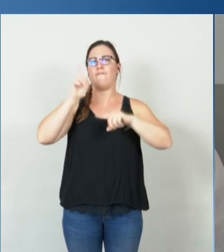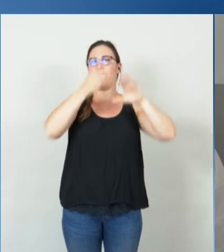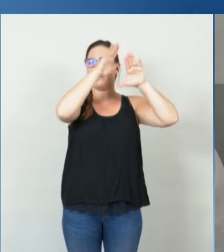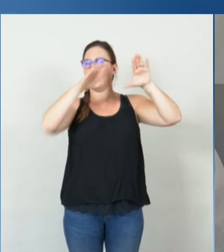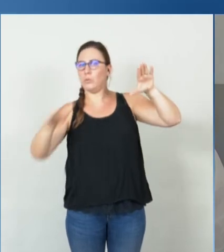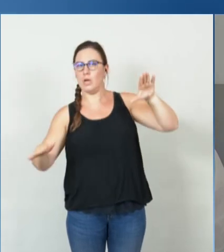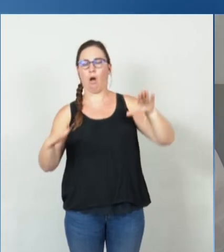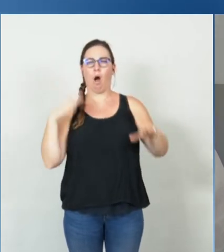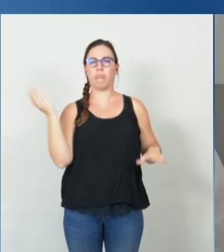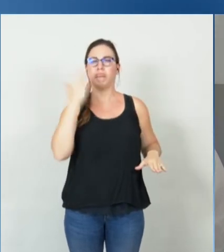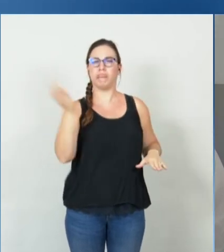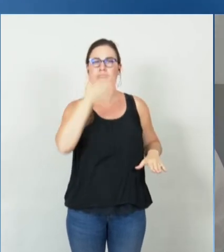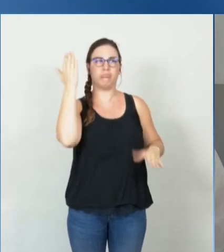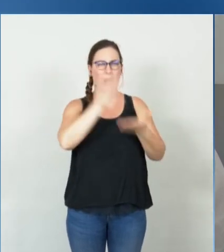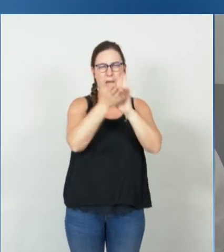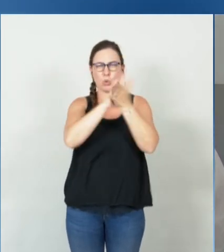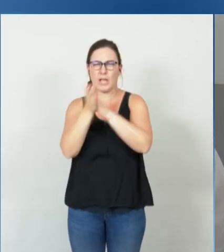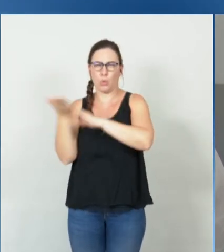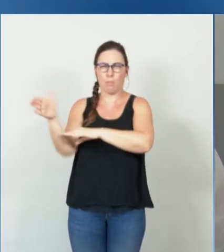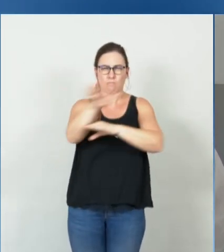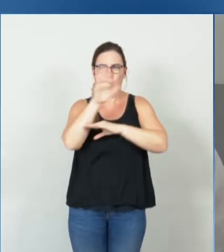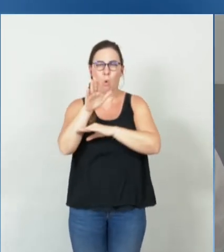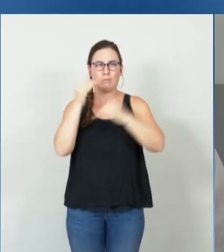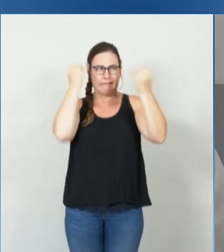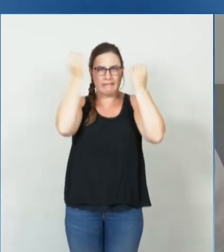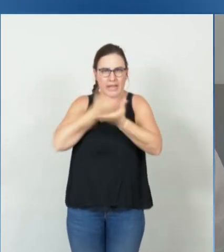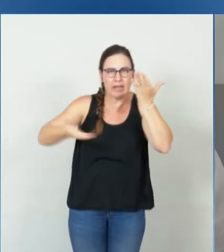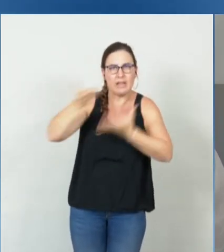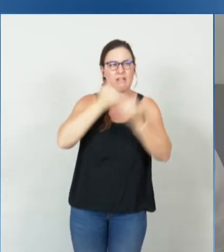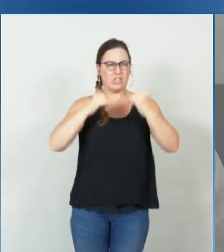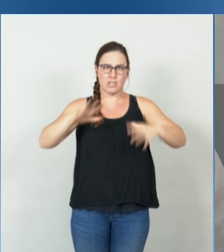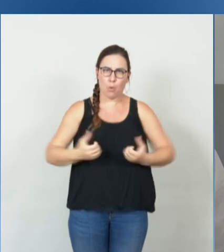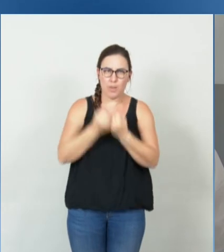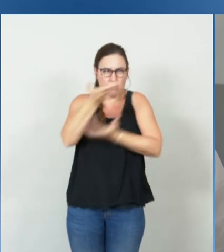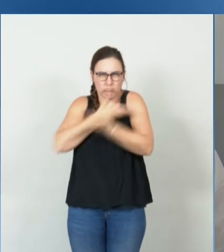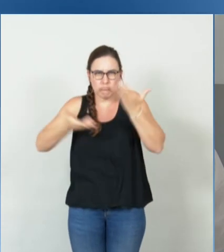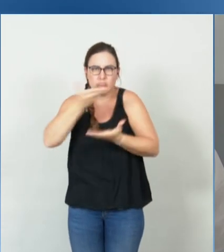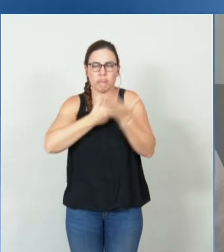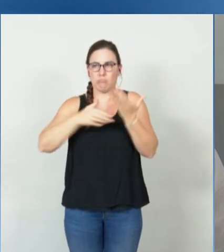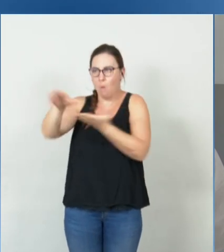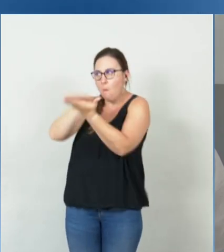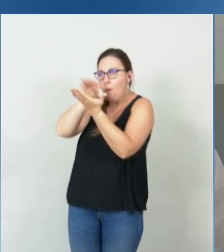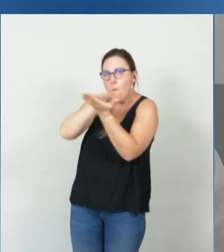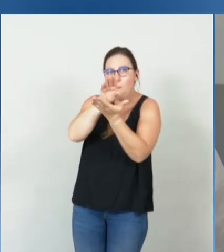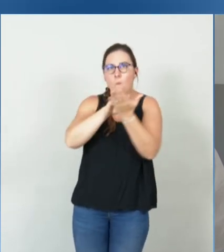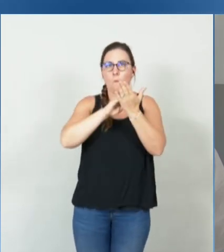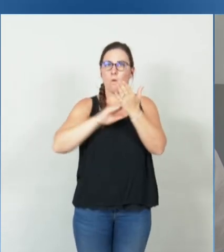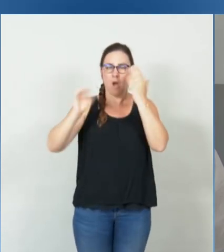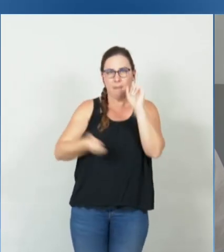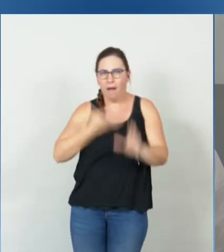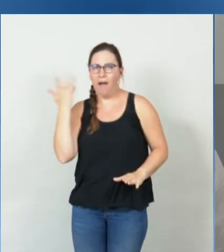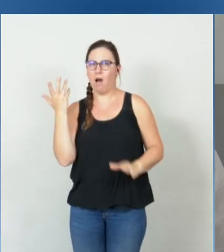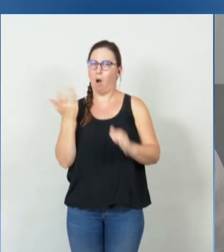aussi de montrer le foisonnement associatif d'échanger nos idées nos savoir-faire de nous inspirer aussi par des moments artistiques forts